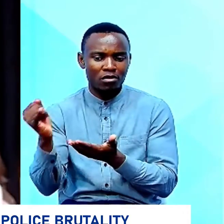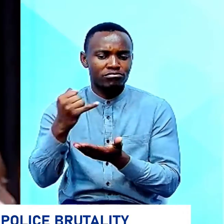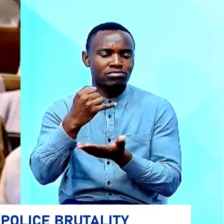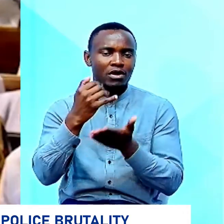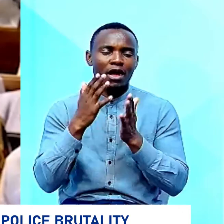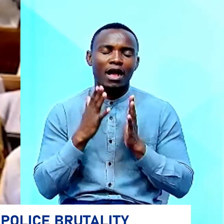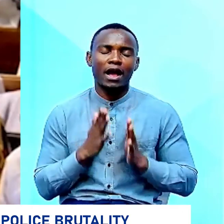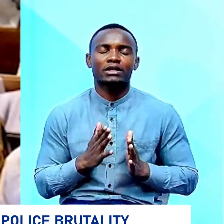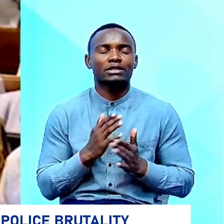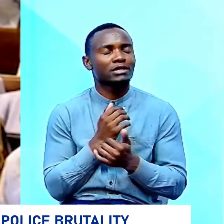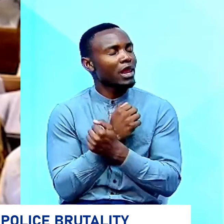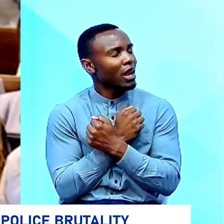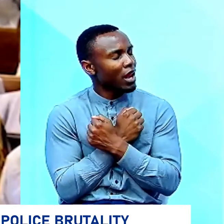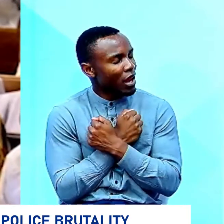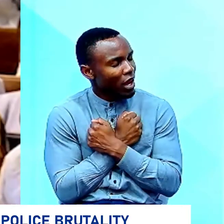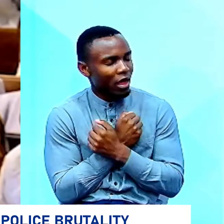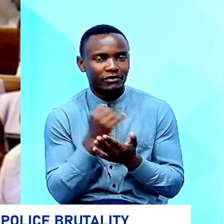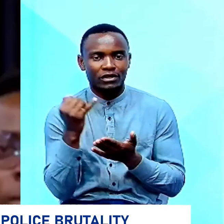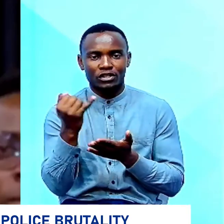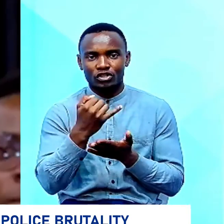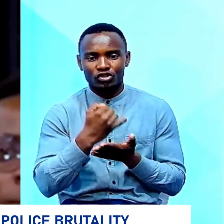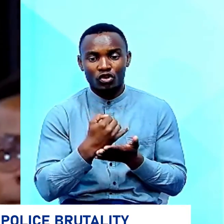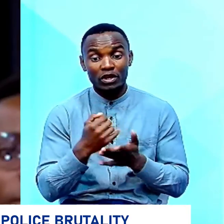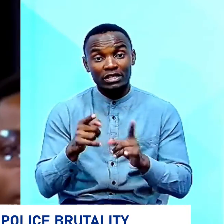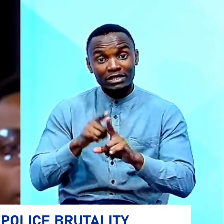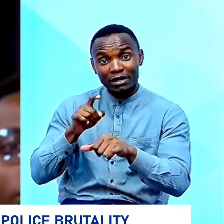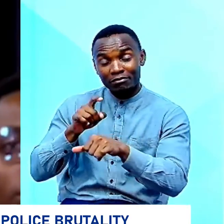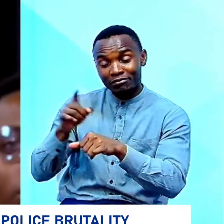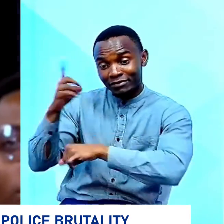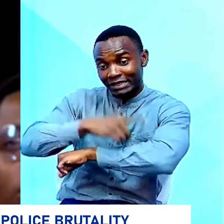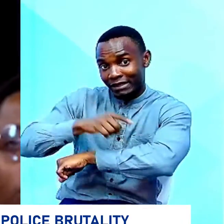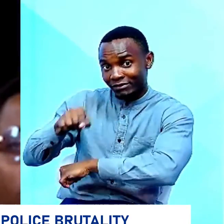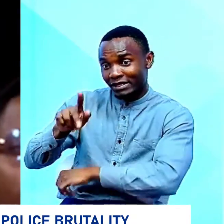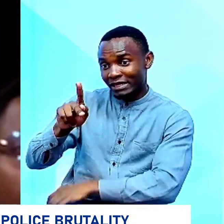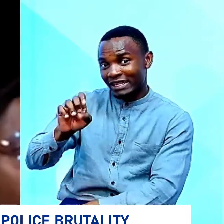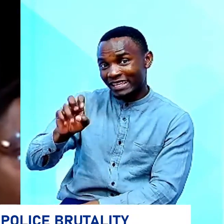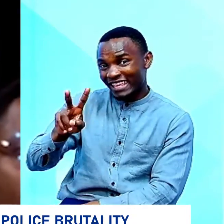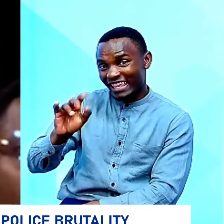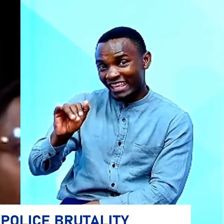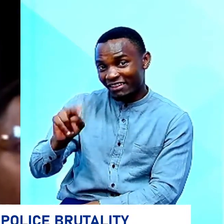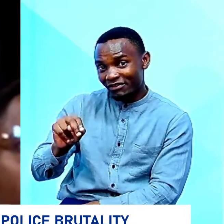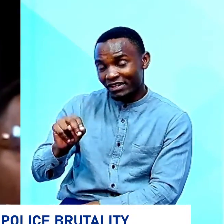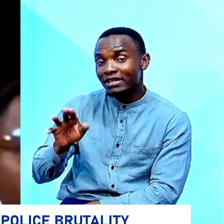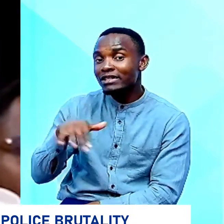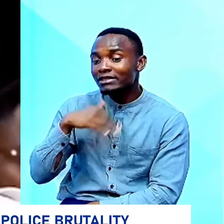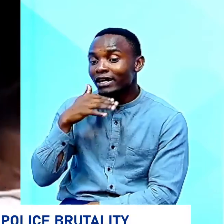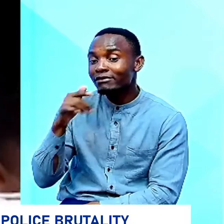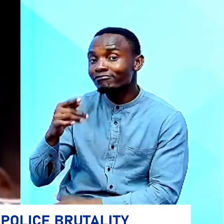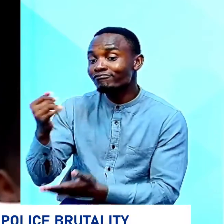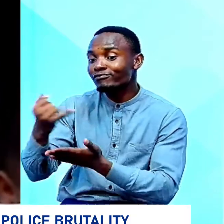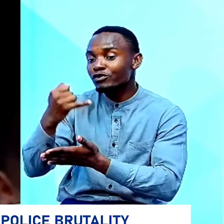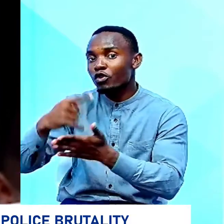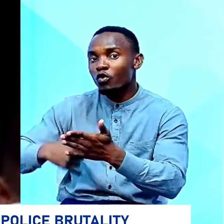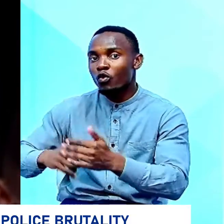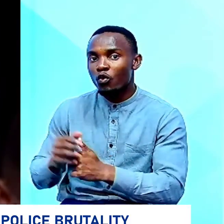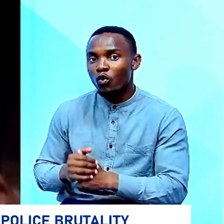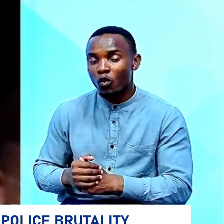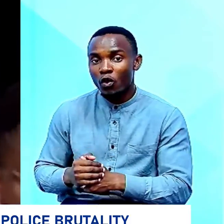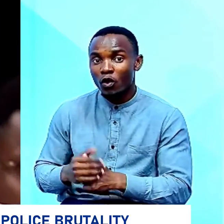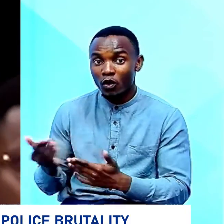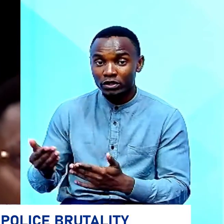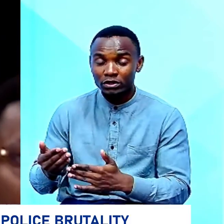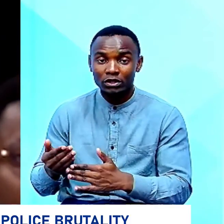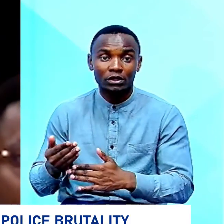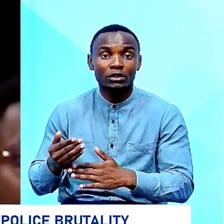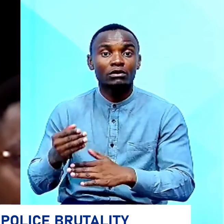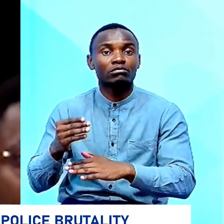kuchora. Siku yenye Kennedy Onyango aliwao, alikuwa amechora msikiti. Akiniambia mama, narudi kumaliza hii msikiti,